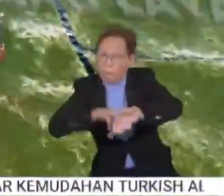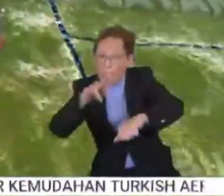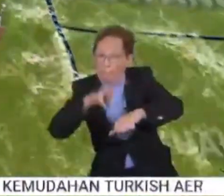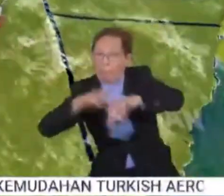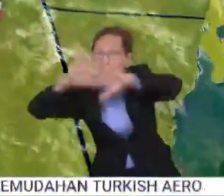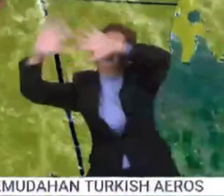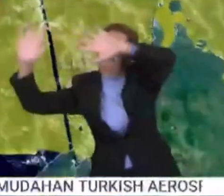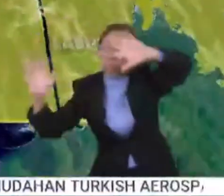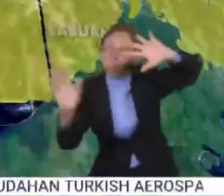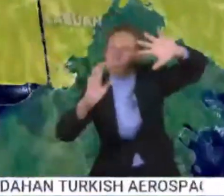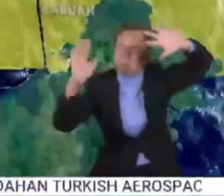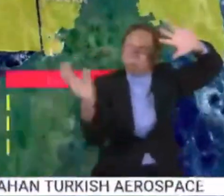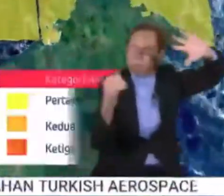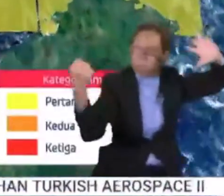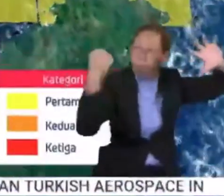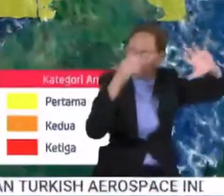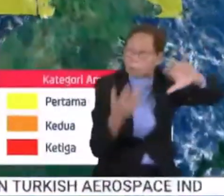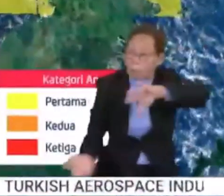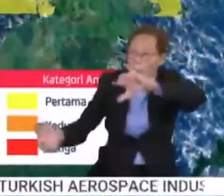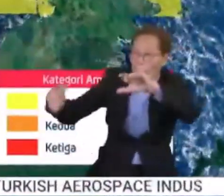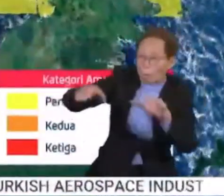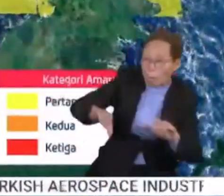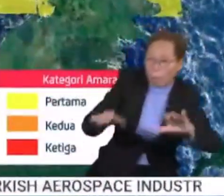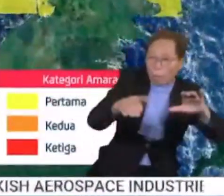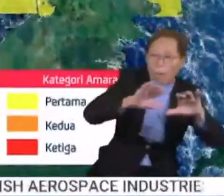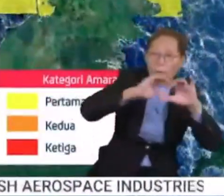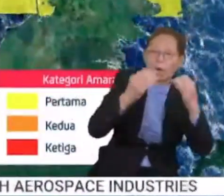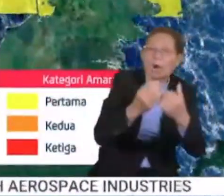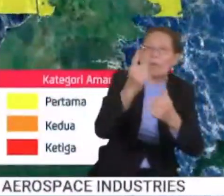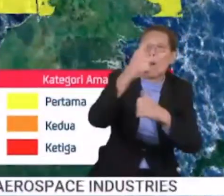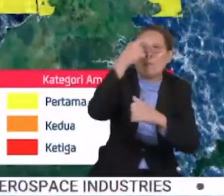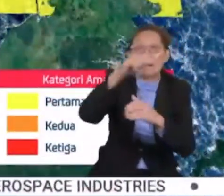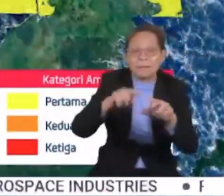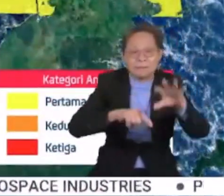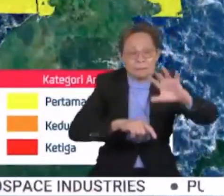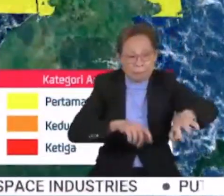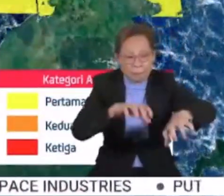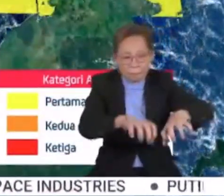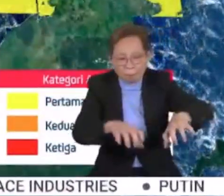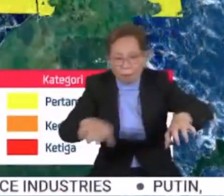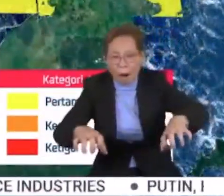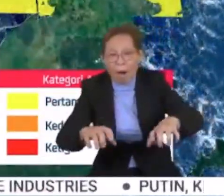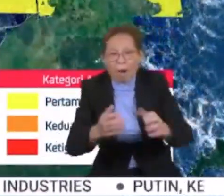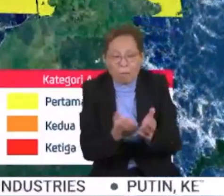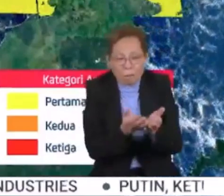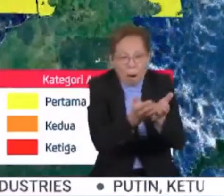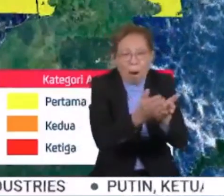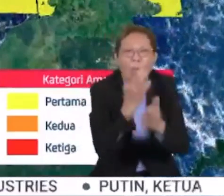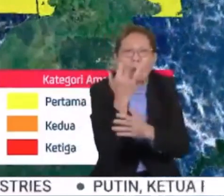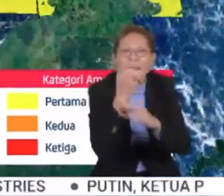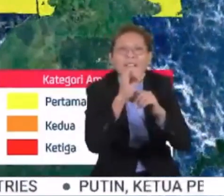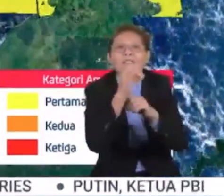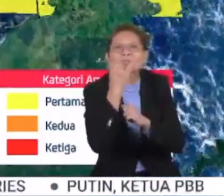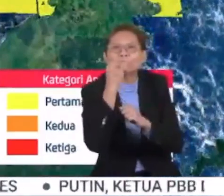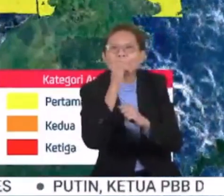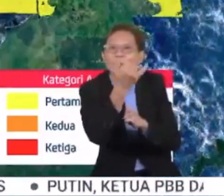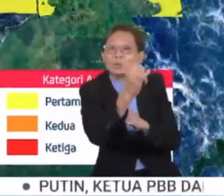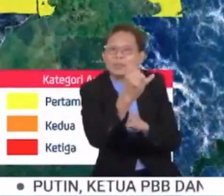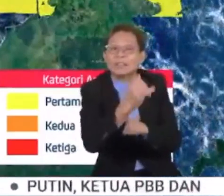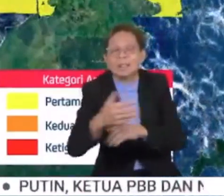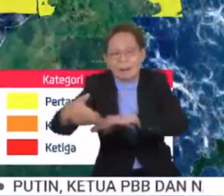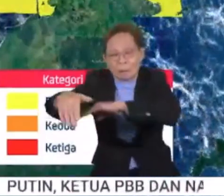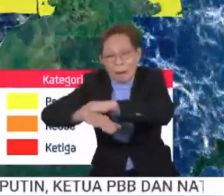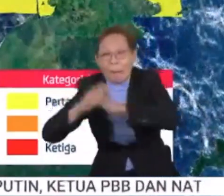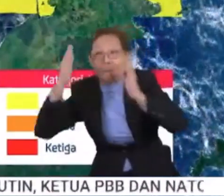laut bergelora kategori pertama bagi kawasan-kawasan perkapalan yang bertanda kuning termasuklah kawasan perairan